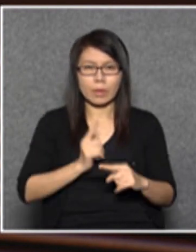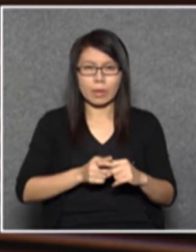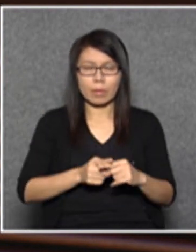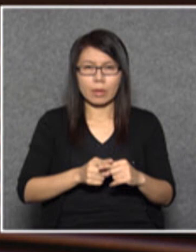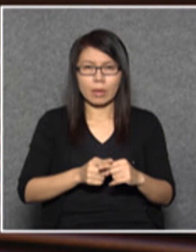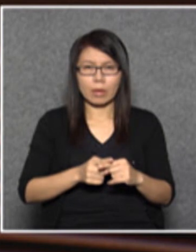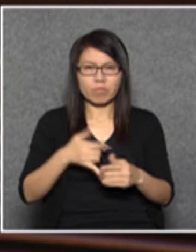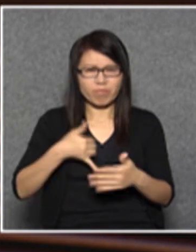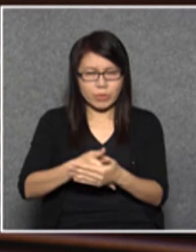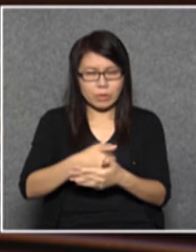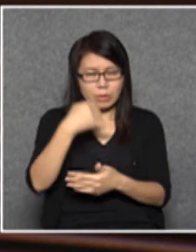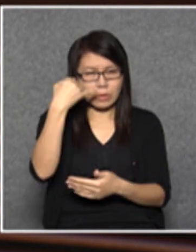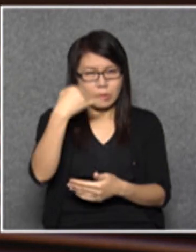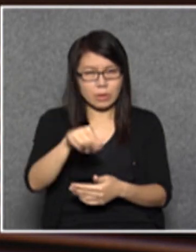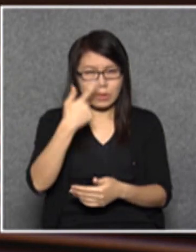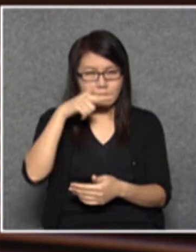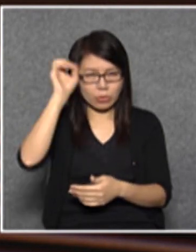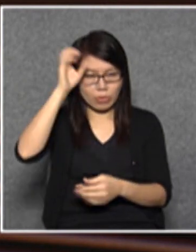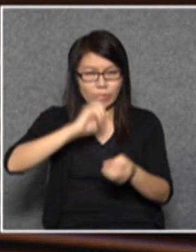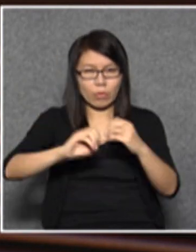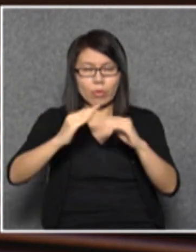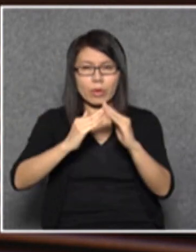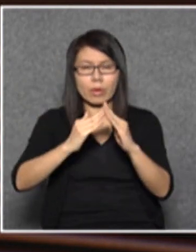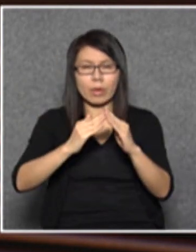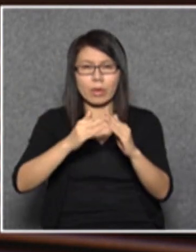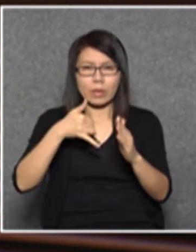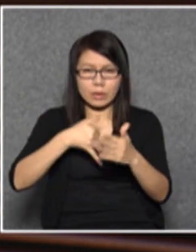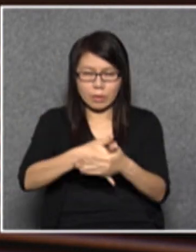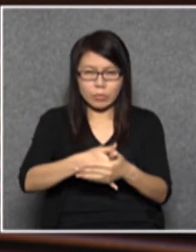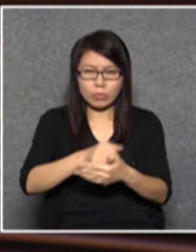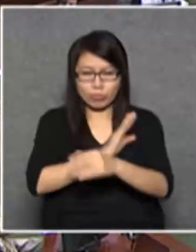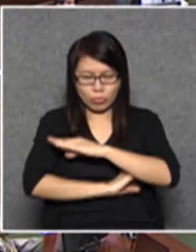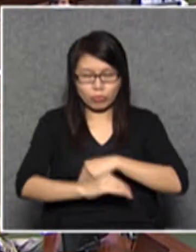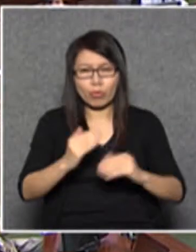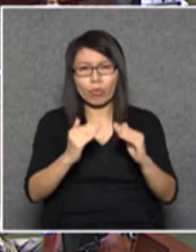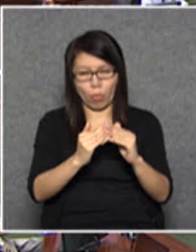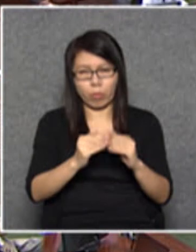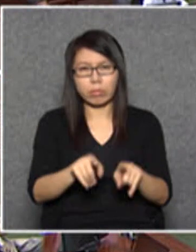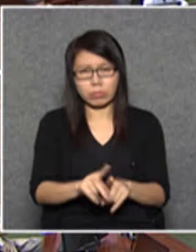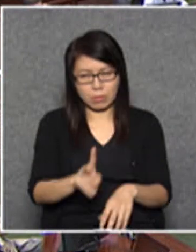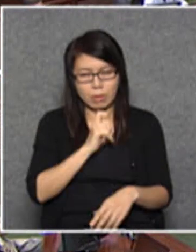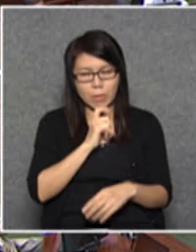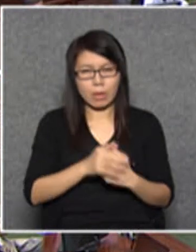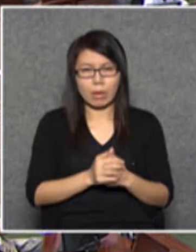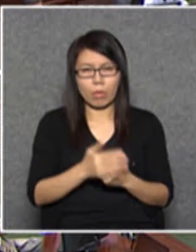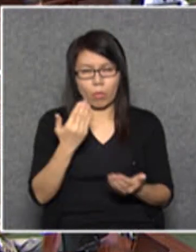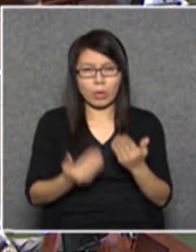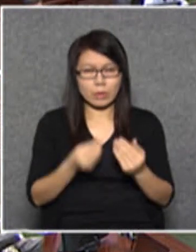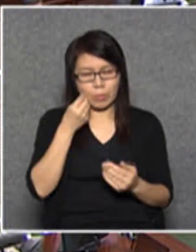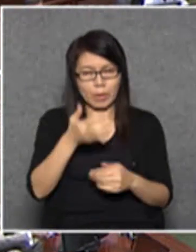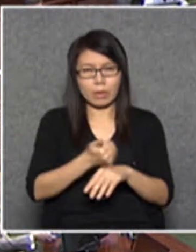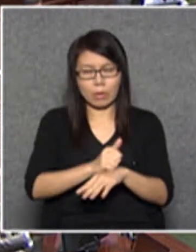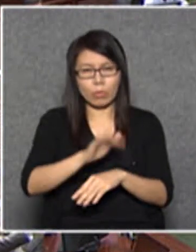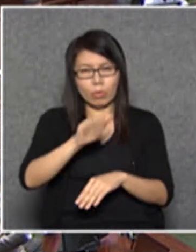末路咧？一個創新科技局變咗入咗個創商局裏邊啦， 或者咁咧，你即係俾到呢個機會，等佢